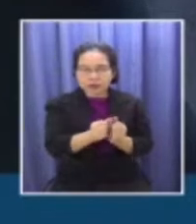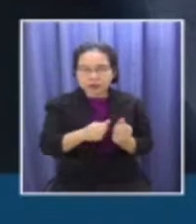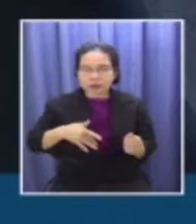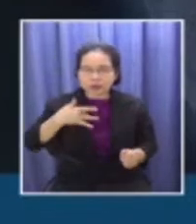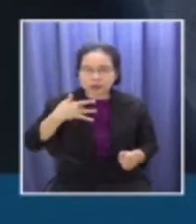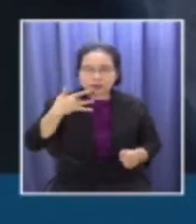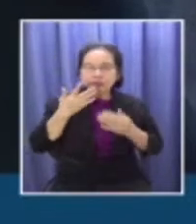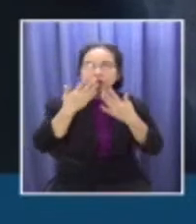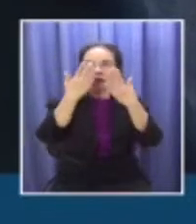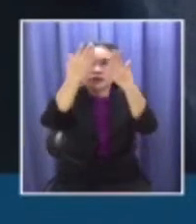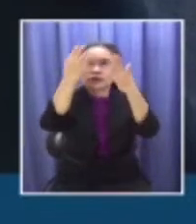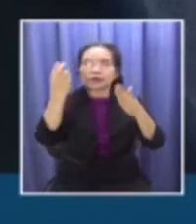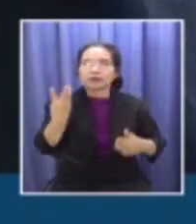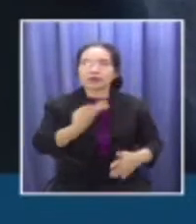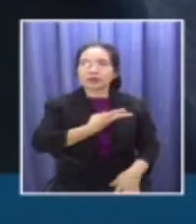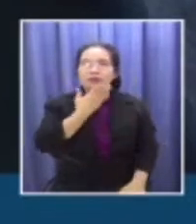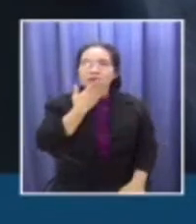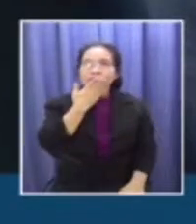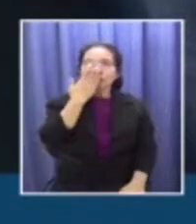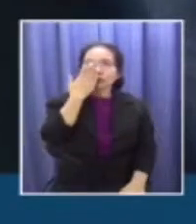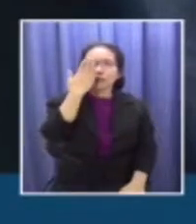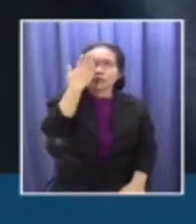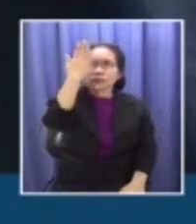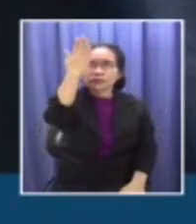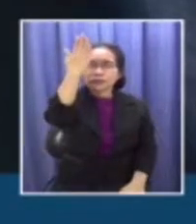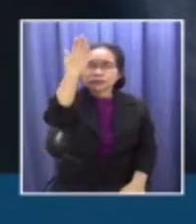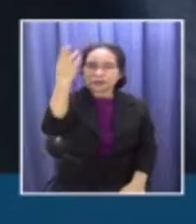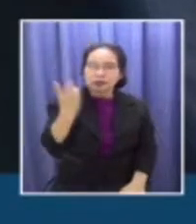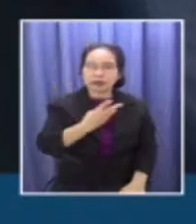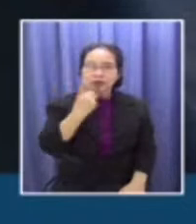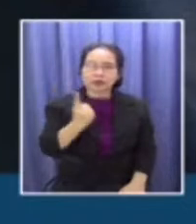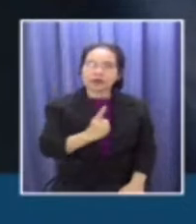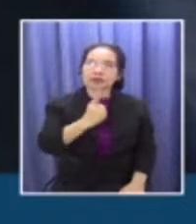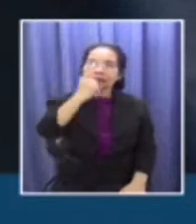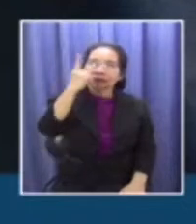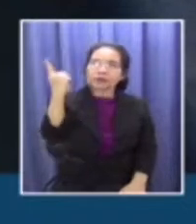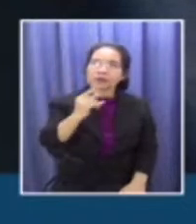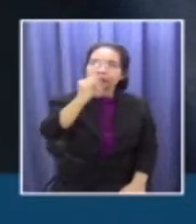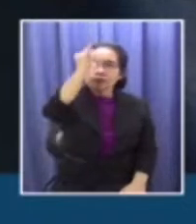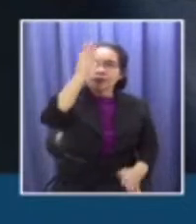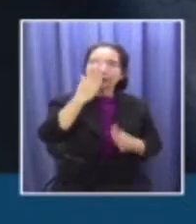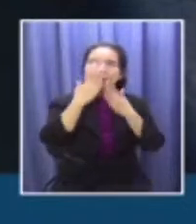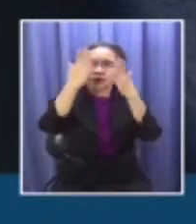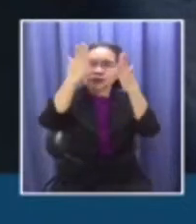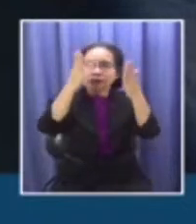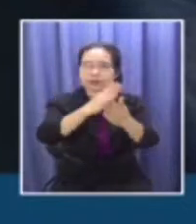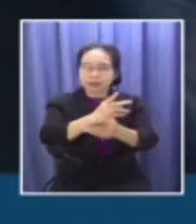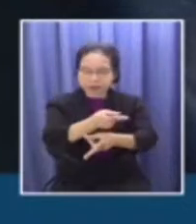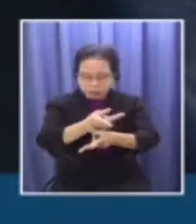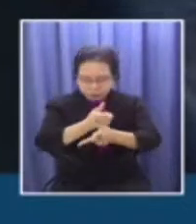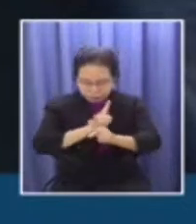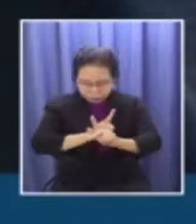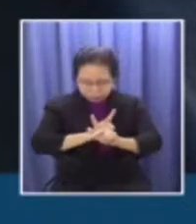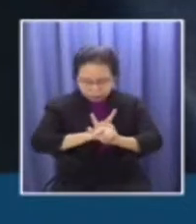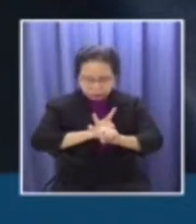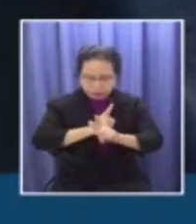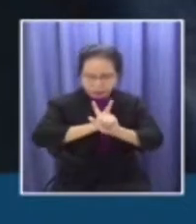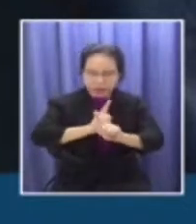Ɛsrɛ wo sɛ agya, Sa isang kapalaran ma yɛn nsɔ w'ani wɔ wo kronkronbea. amin. Bago man lamang po